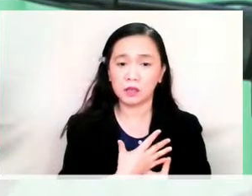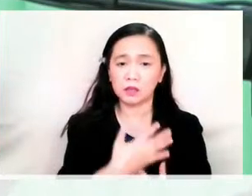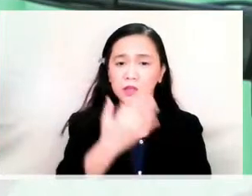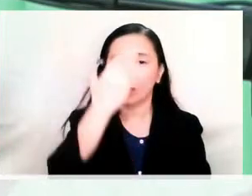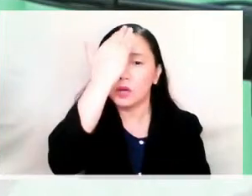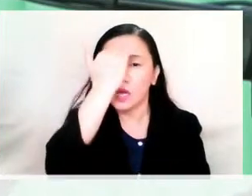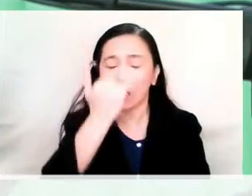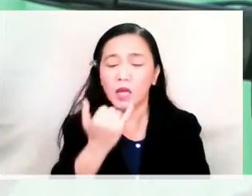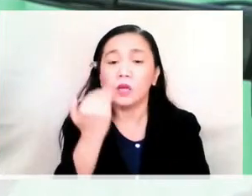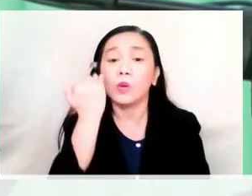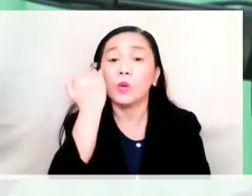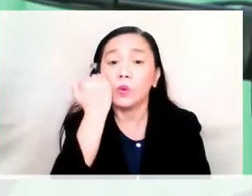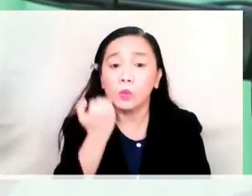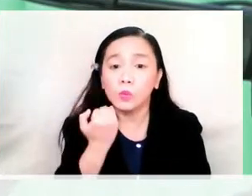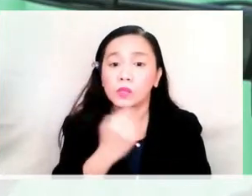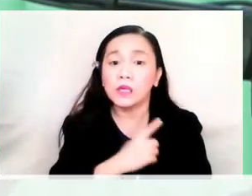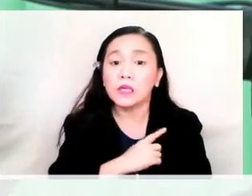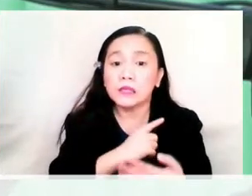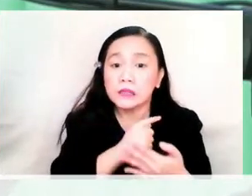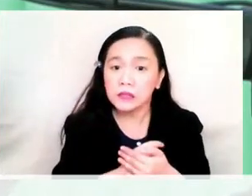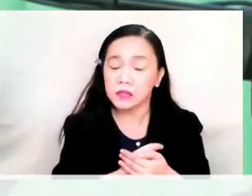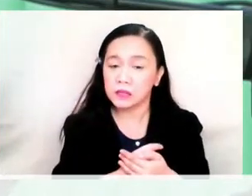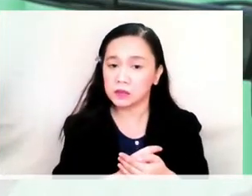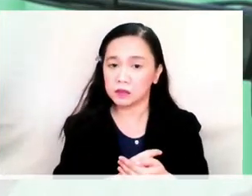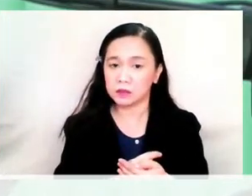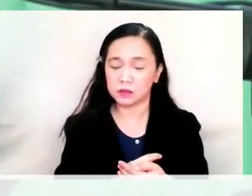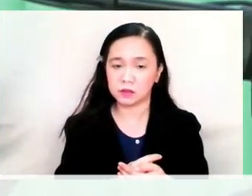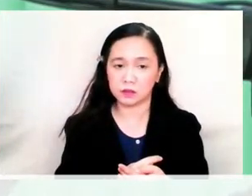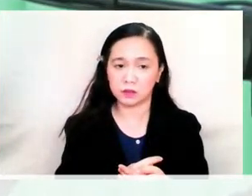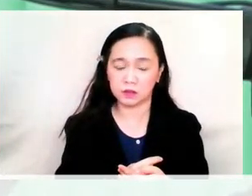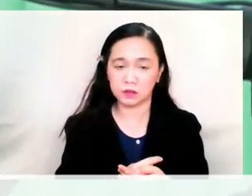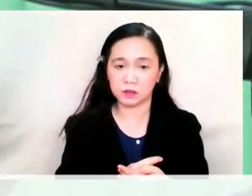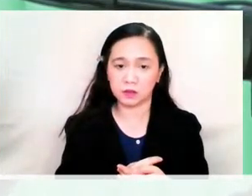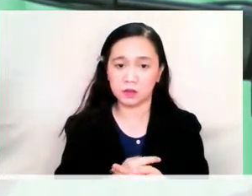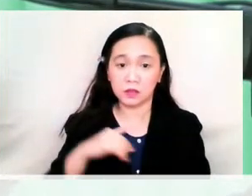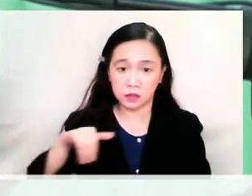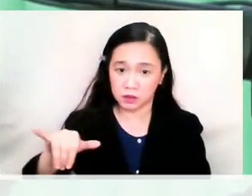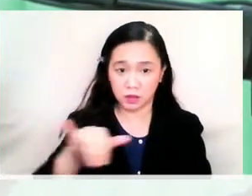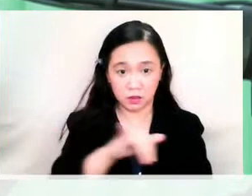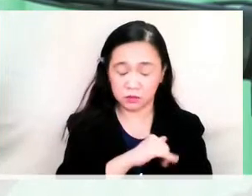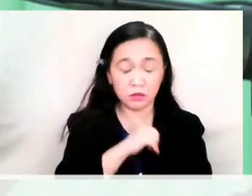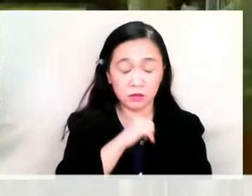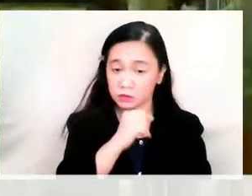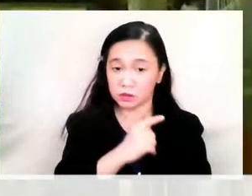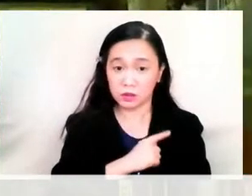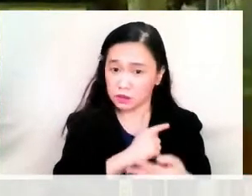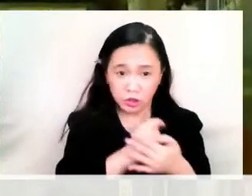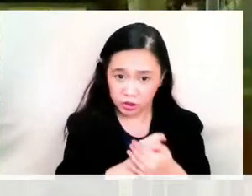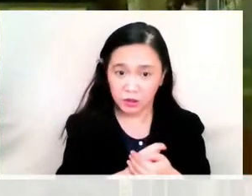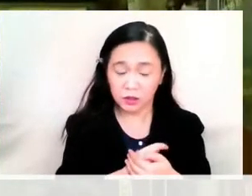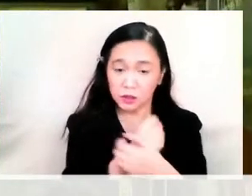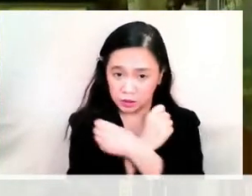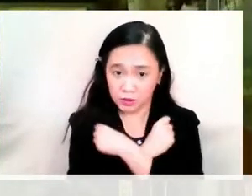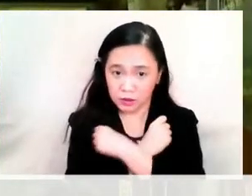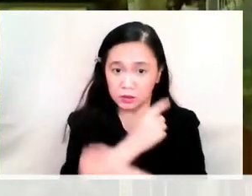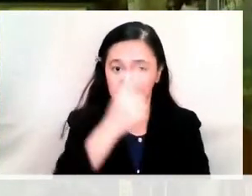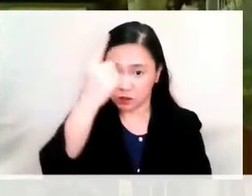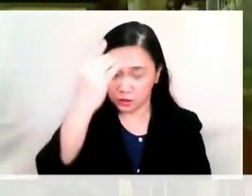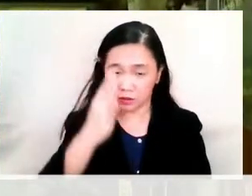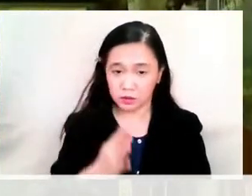tiwala. Wala ba tayong tiwala na mahal tayo ng Diyos? Na nandiyan